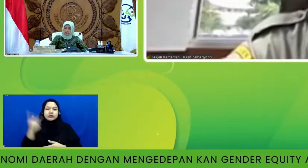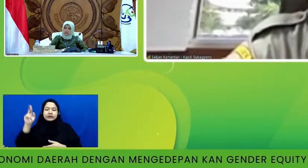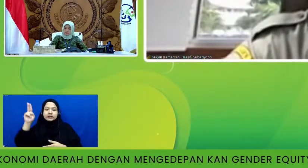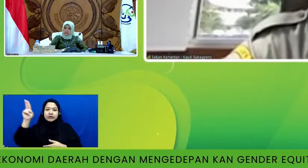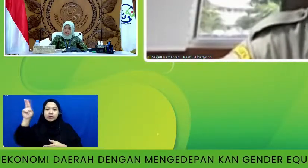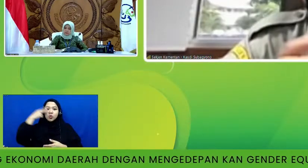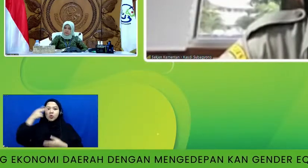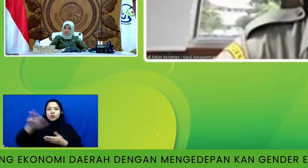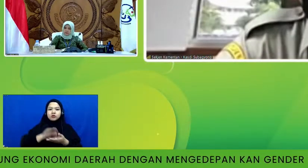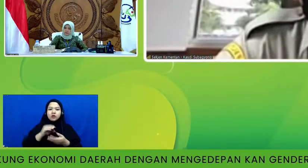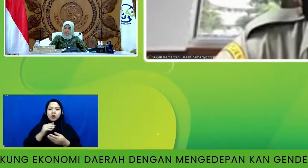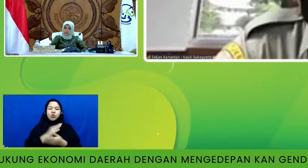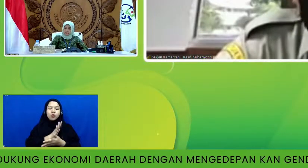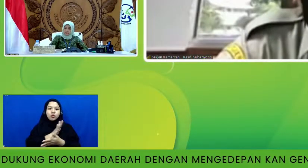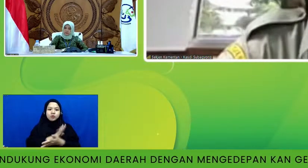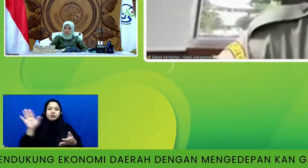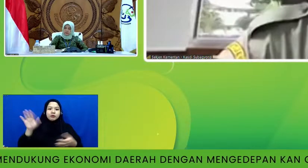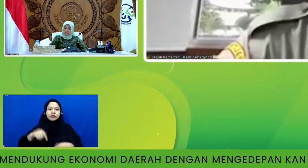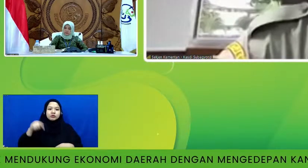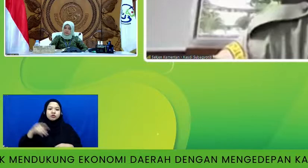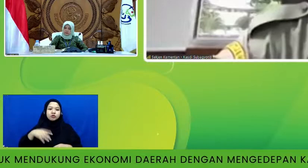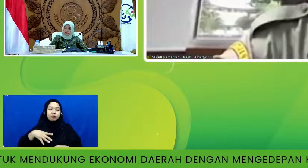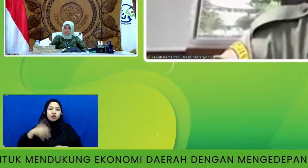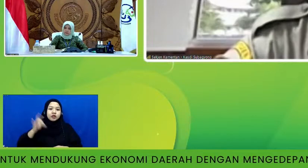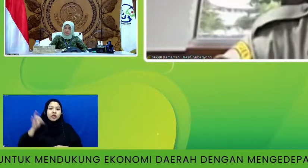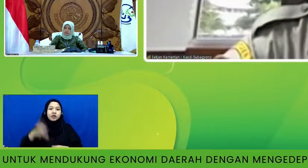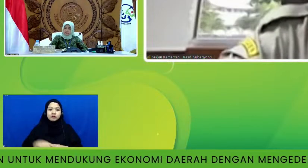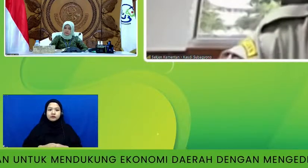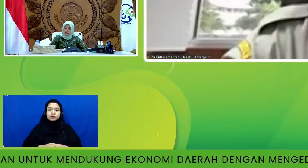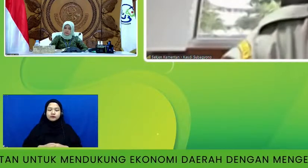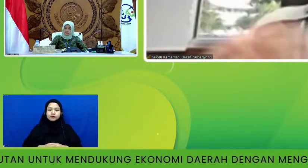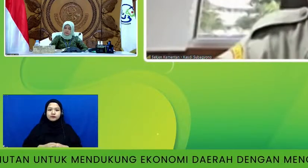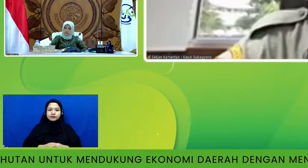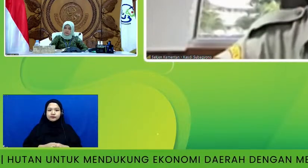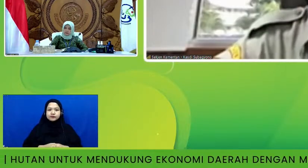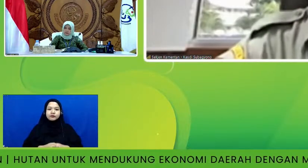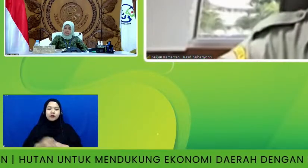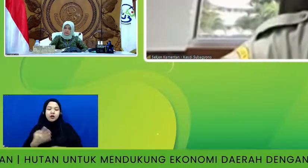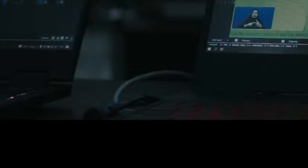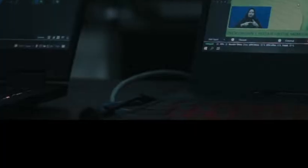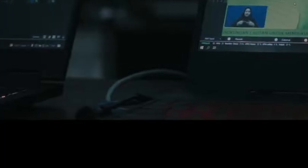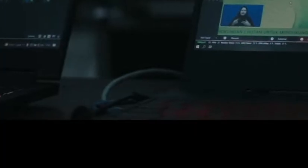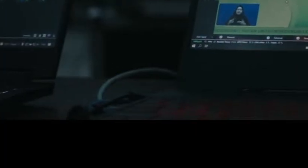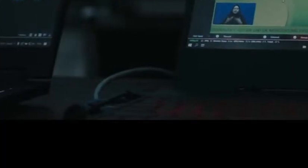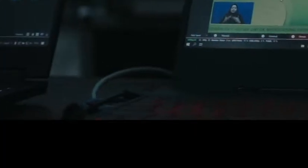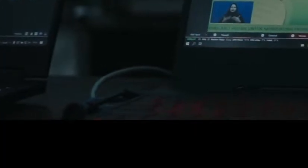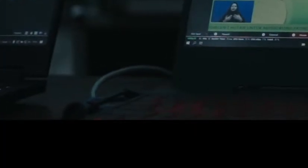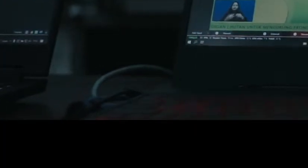Kita punya visi yaitu pertanian maju, mandiri, dan modern.